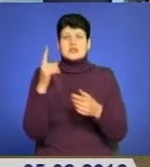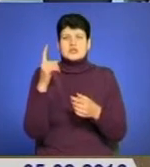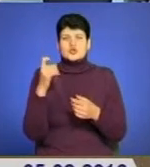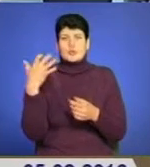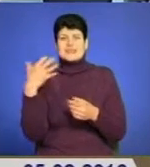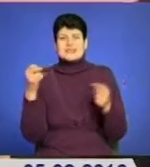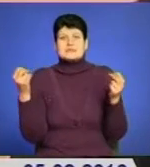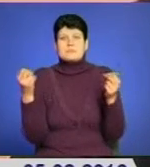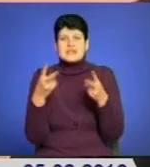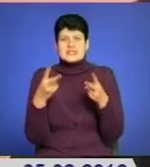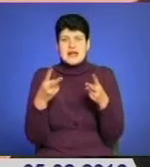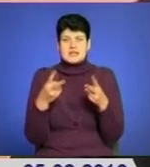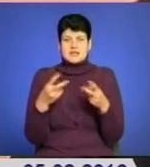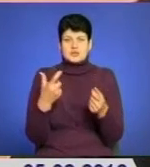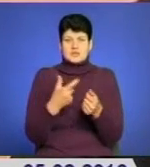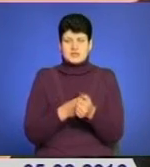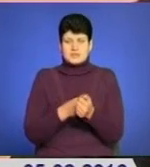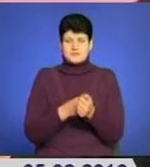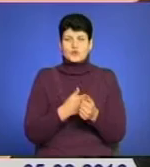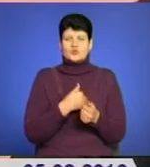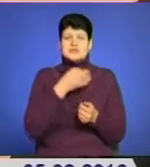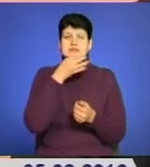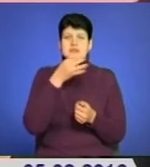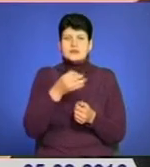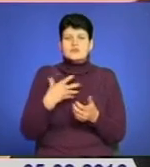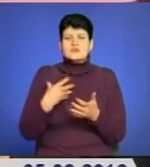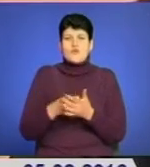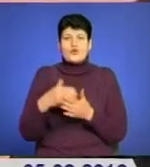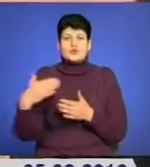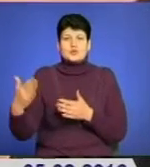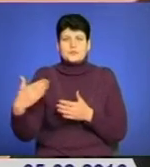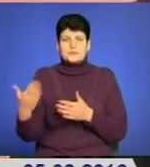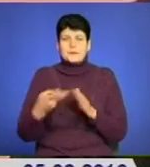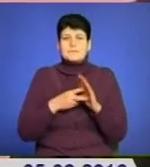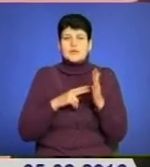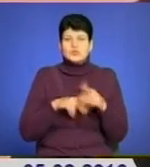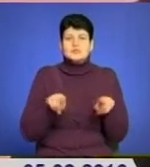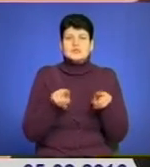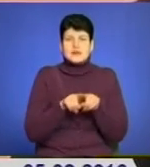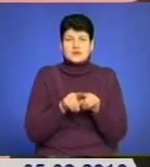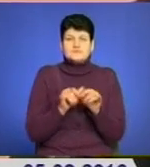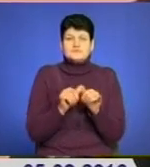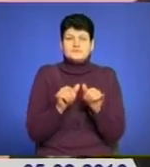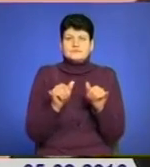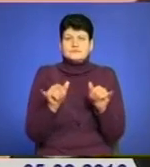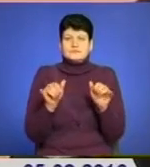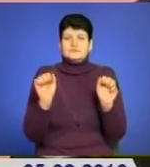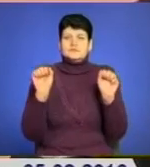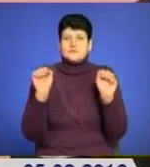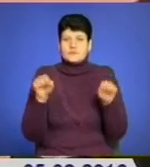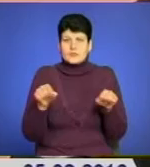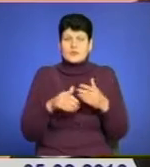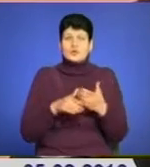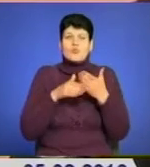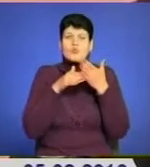спеціальних шприців. Хочеться також відмітити, що ми свого боку плануємо так само нарощувати таку можливість